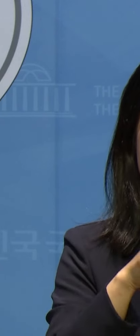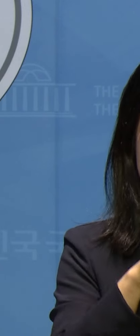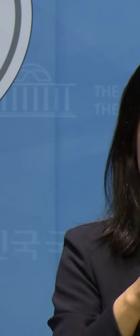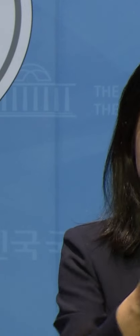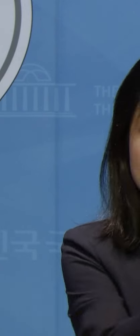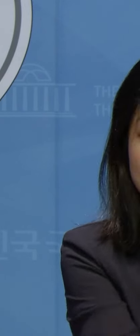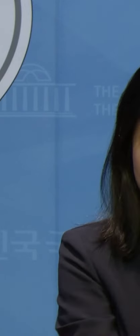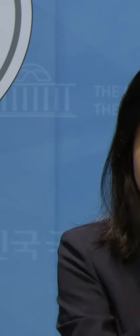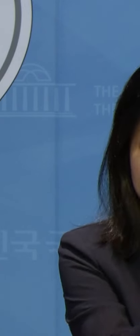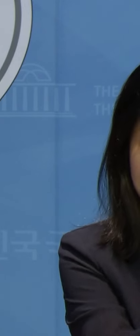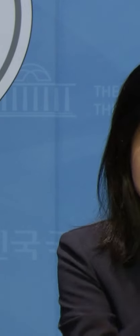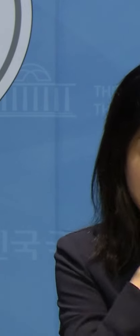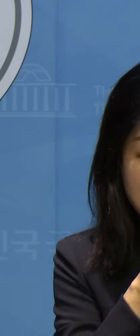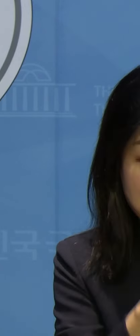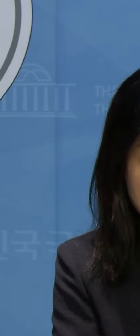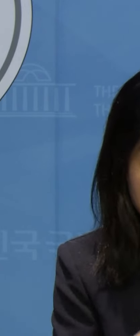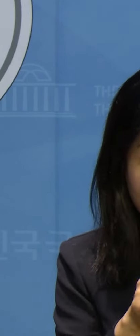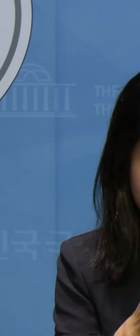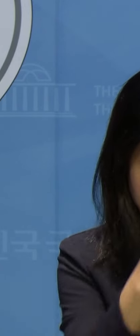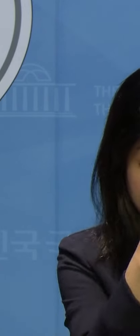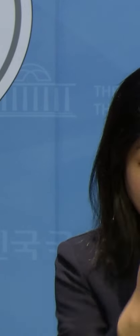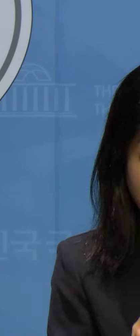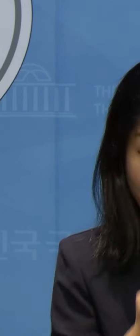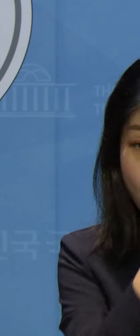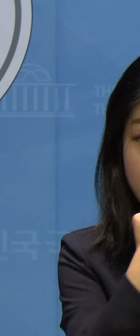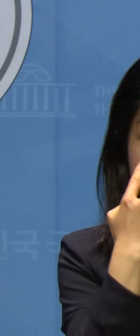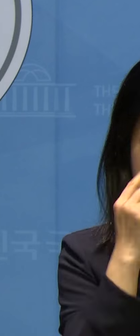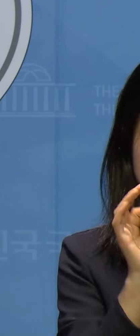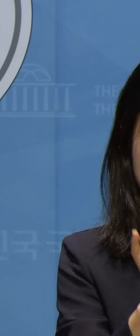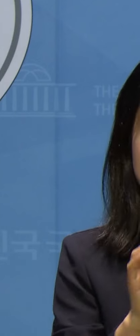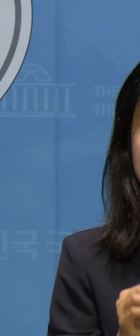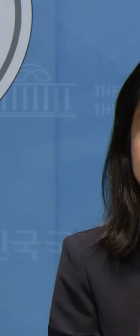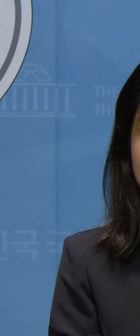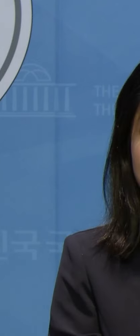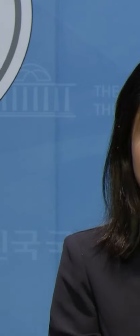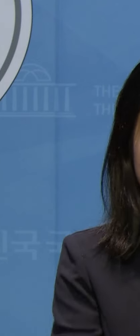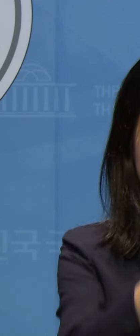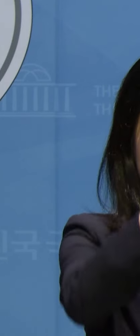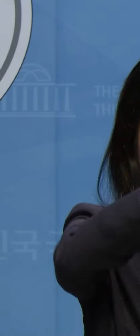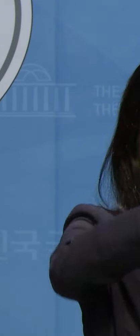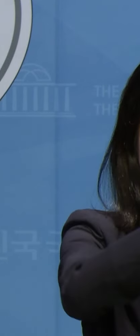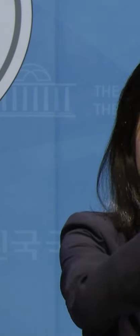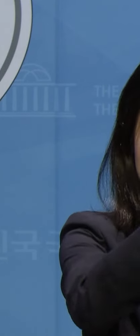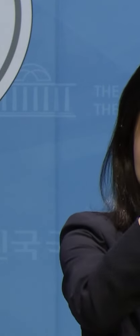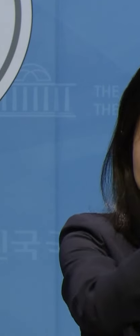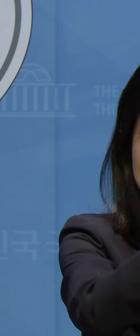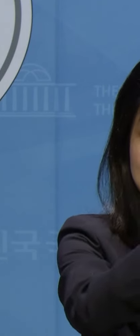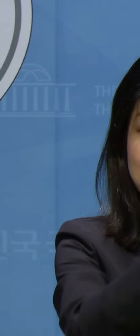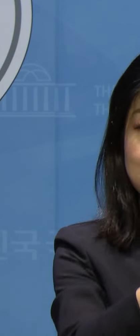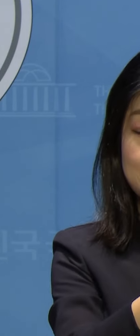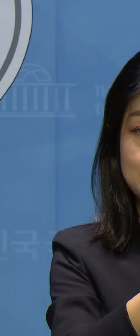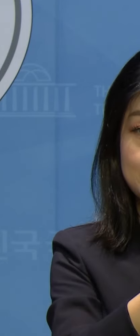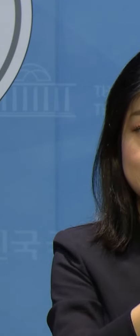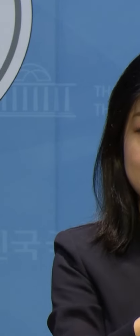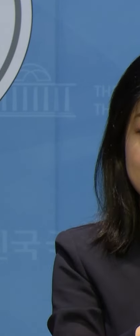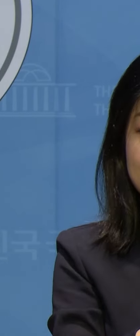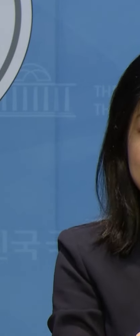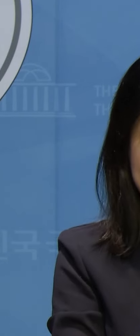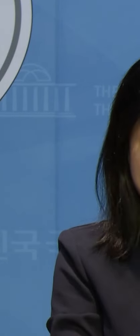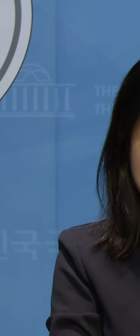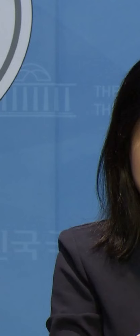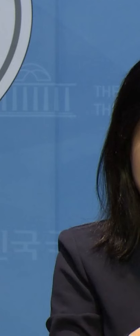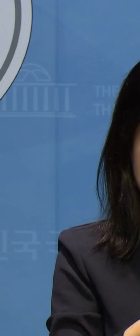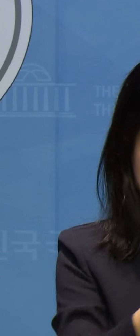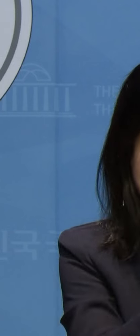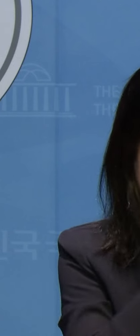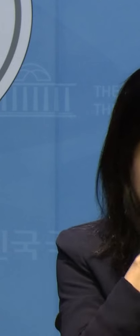민원인들을 추적해 보도했습니다 민원인들과 유일인 방심 위원장이 친인척 관계라는